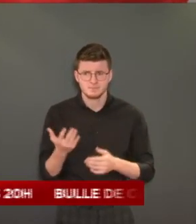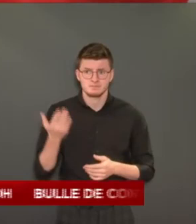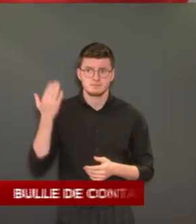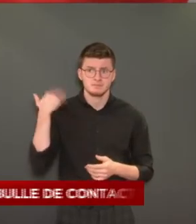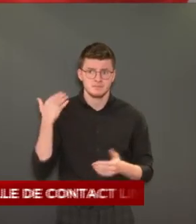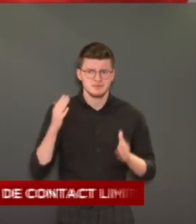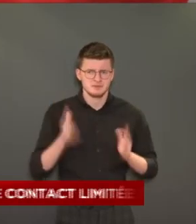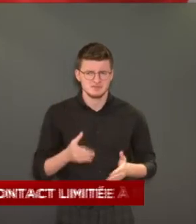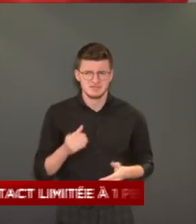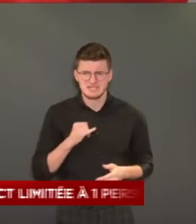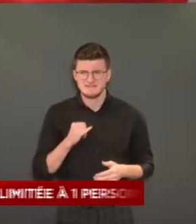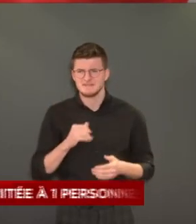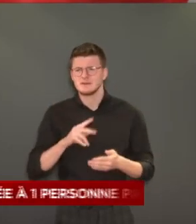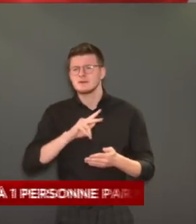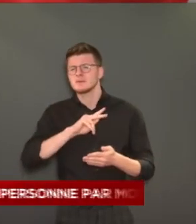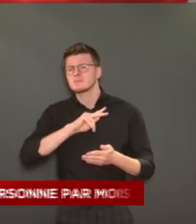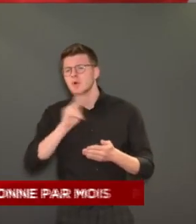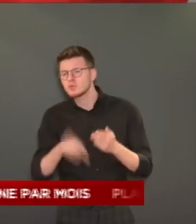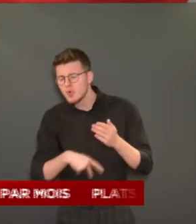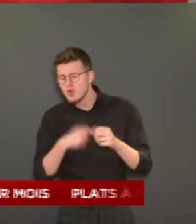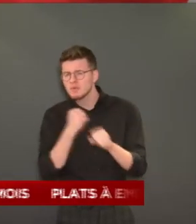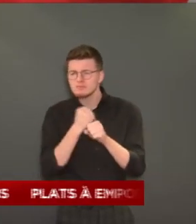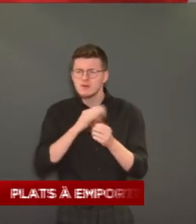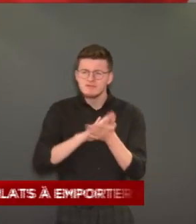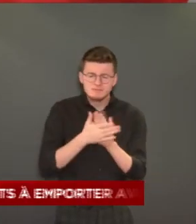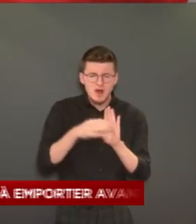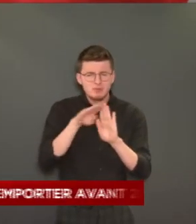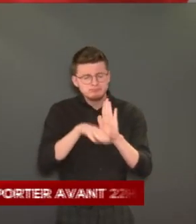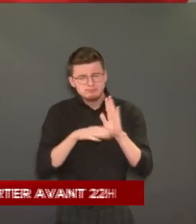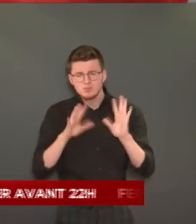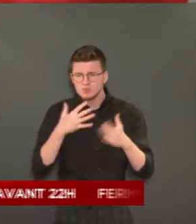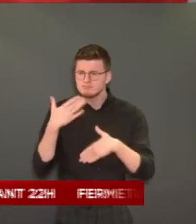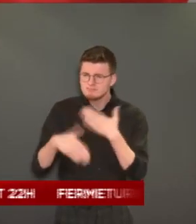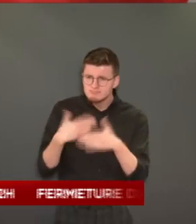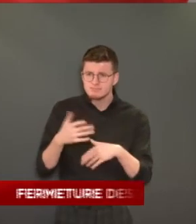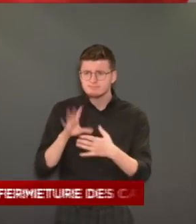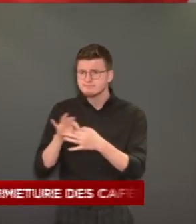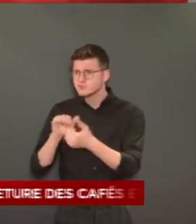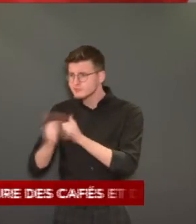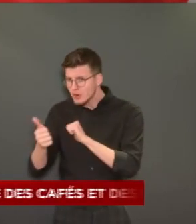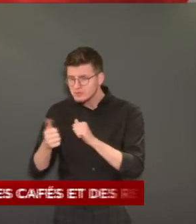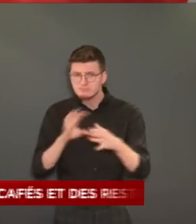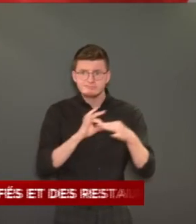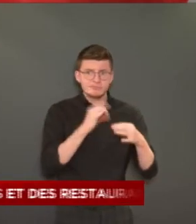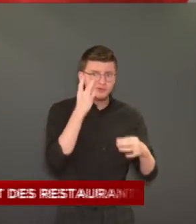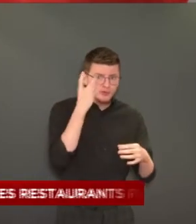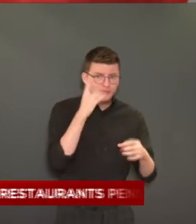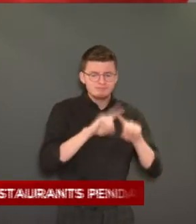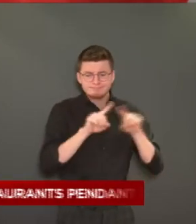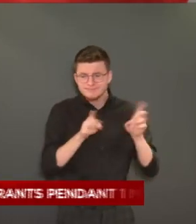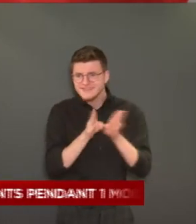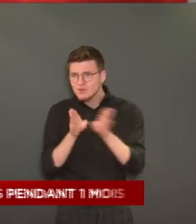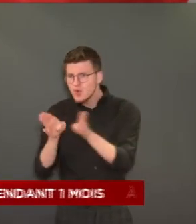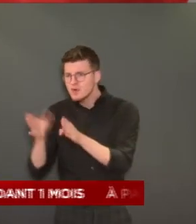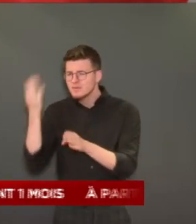Il y a énormément de protocoles qui ont été rédigés. Ce sont des accords avec le secteur culturel, le secteur sportif, des protocoles